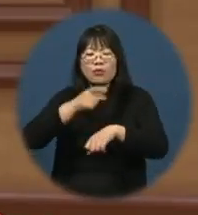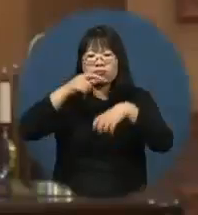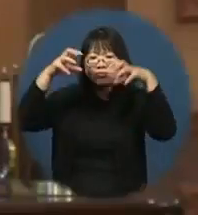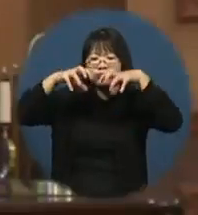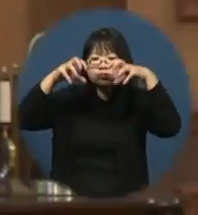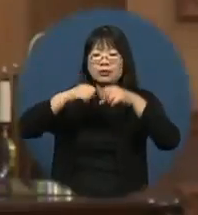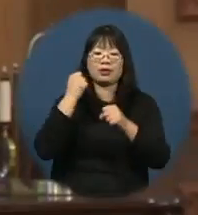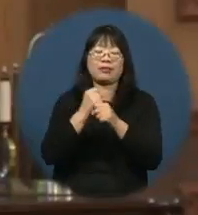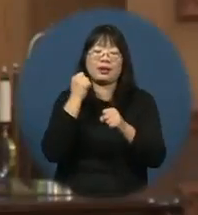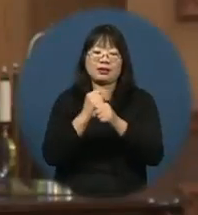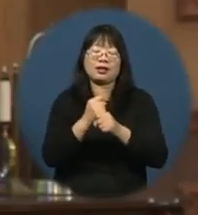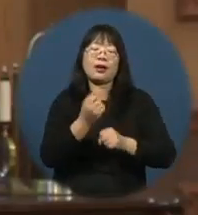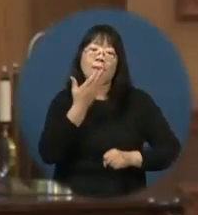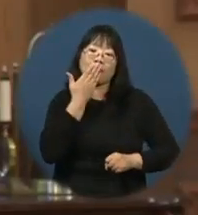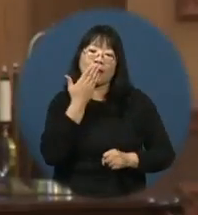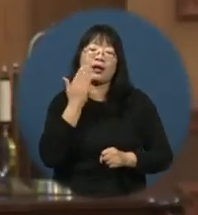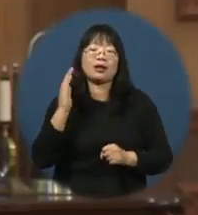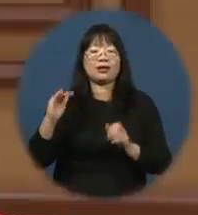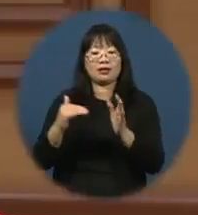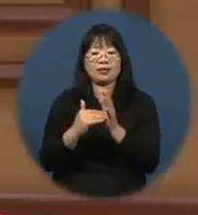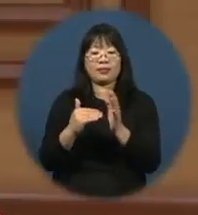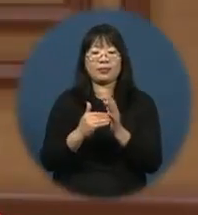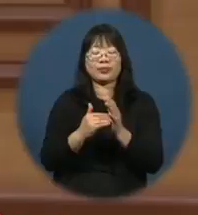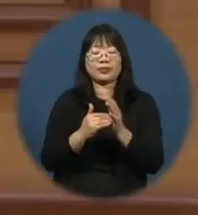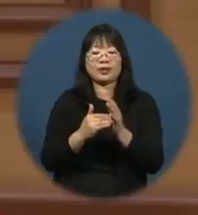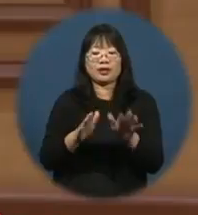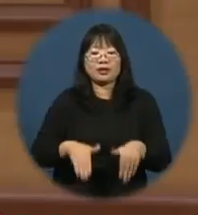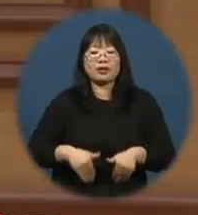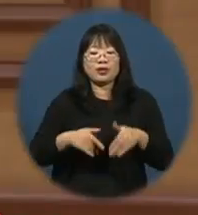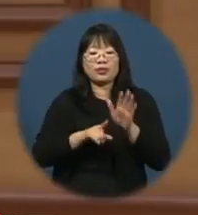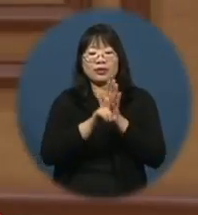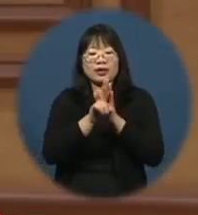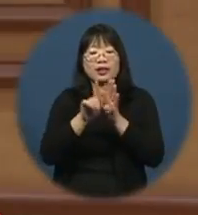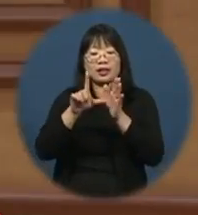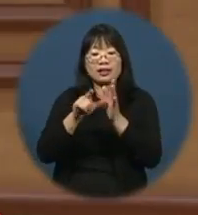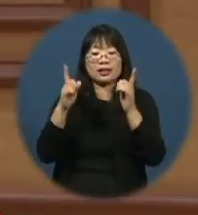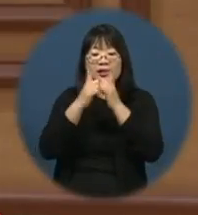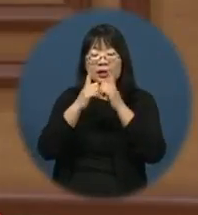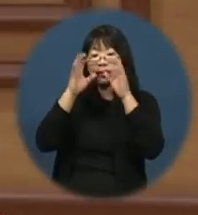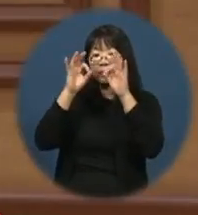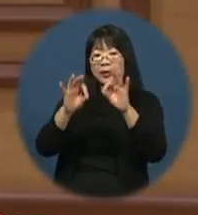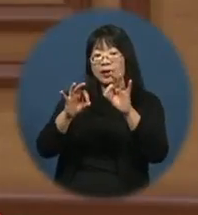현상들을 만들어내게 되는 것이죠. 예. 온난화 시대에서는